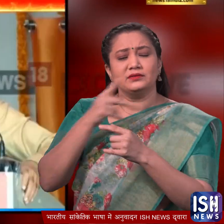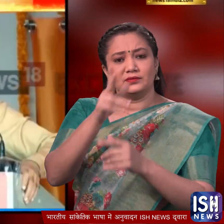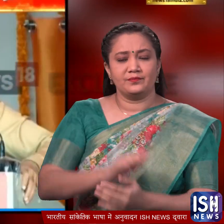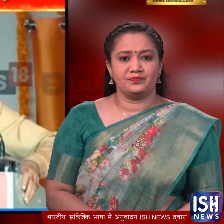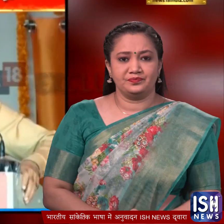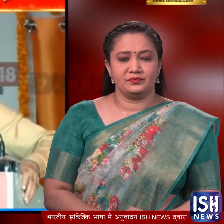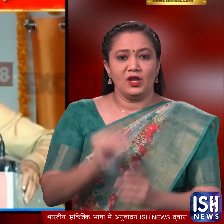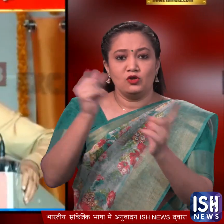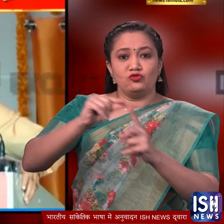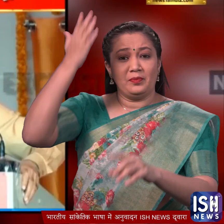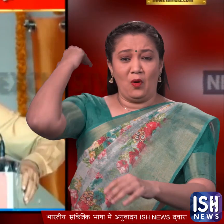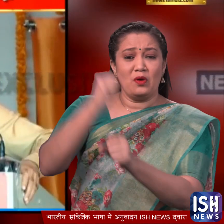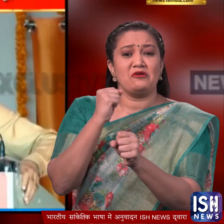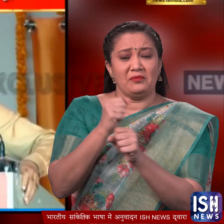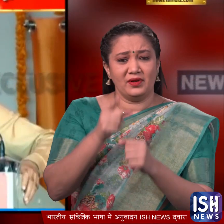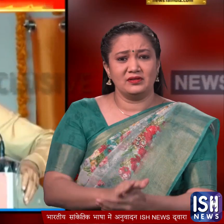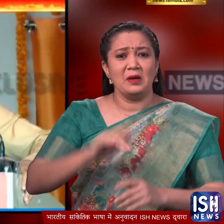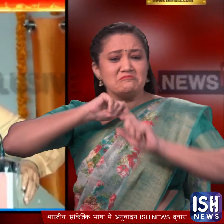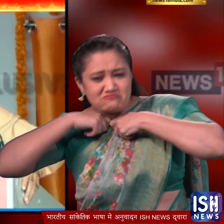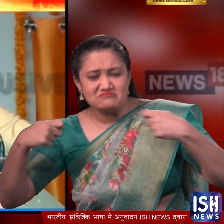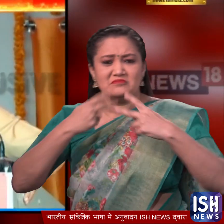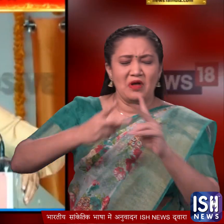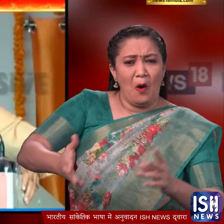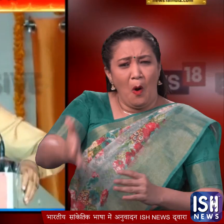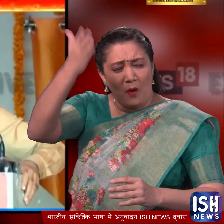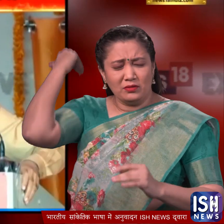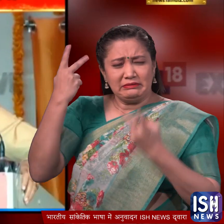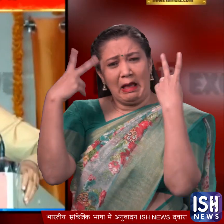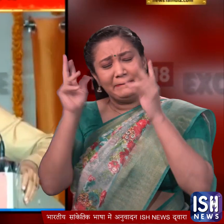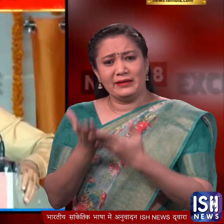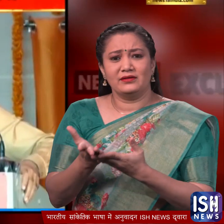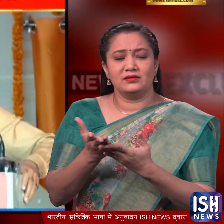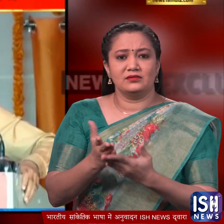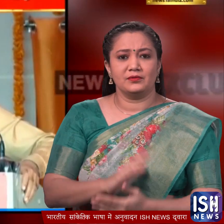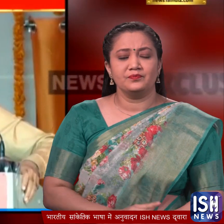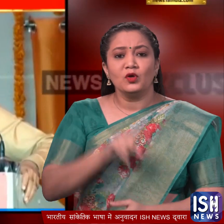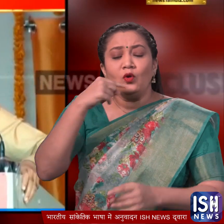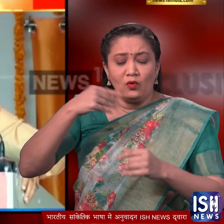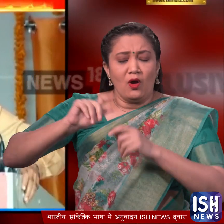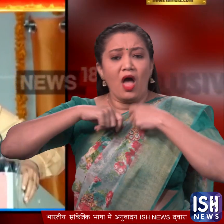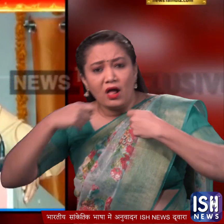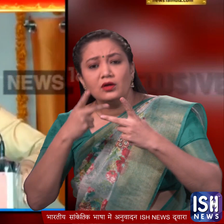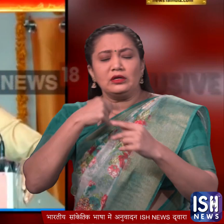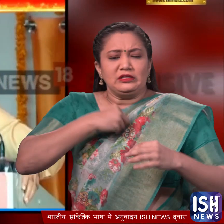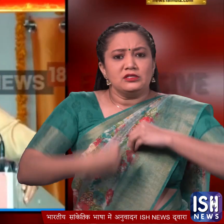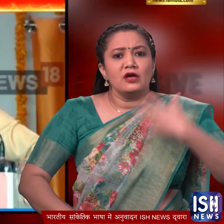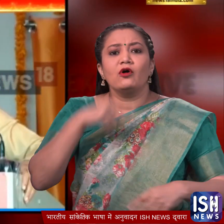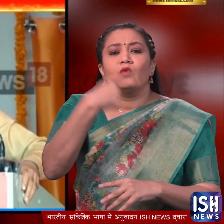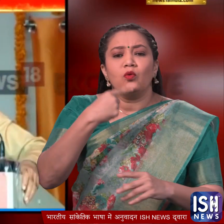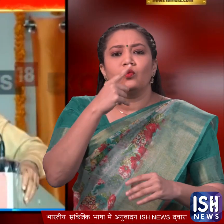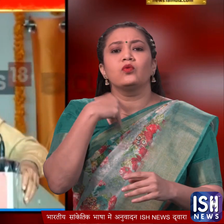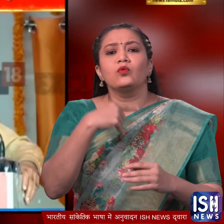किया। यूपी की सत्ता में गुंडों की हनक हुआ करती थी, इसका सबसे